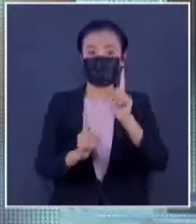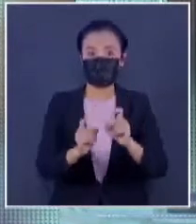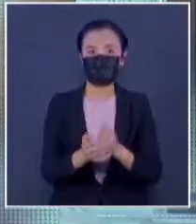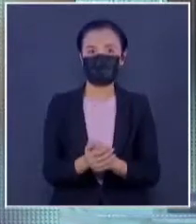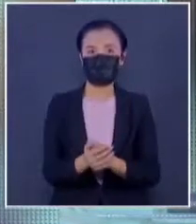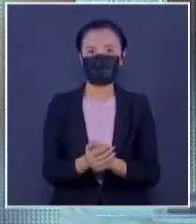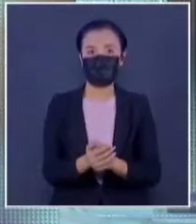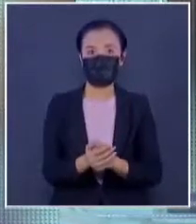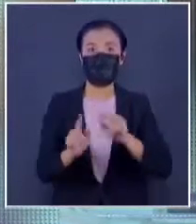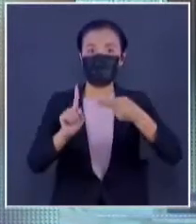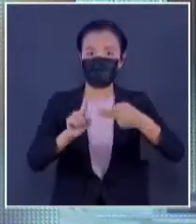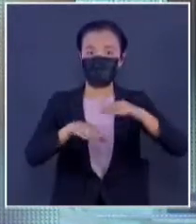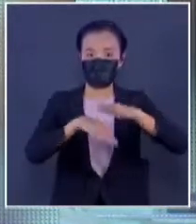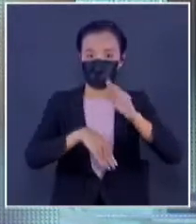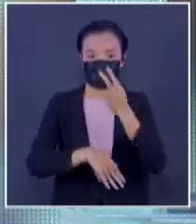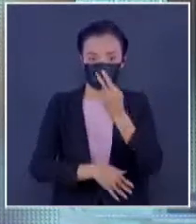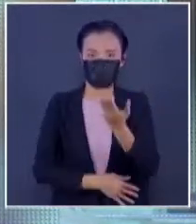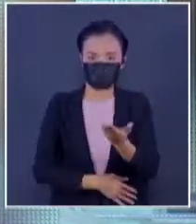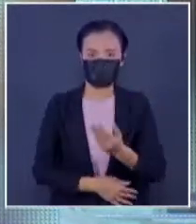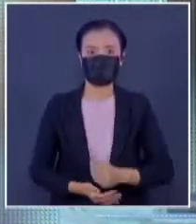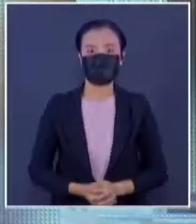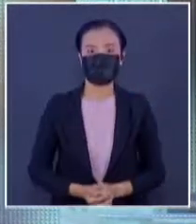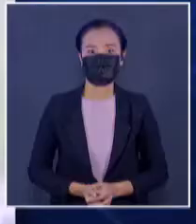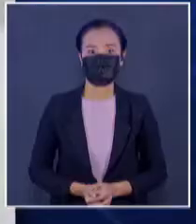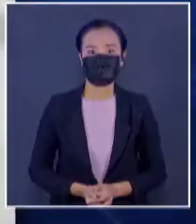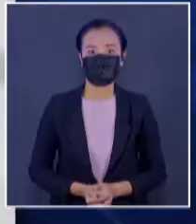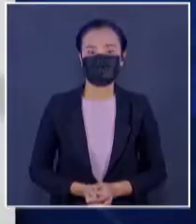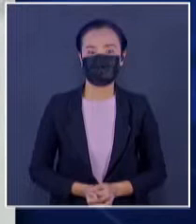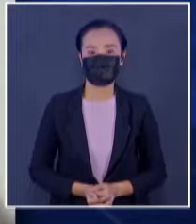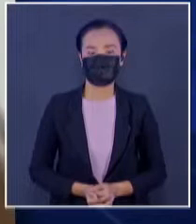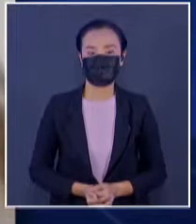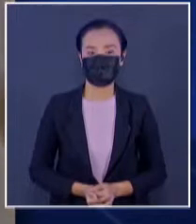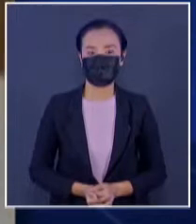หลายหมื่นบาทเลยนะคะให้ผู้ชมไปดูคริสตัลเรื่องกันก่อนเลยค่ะ